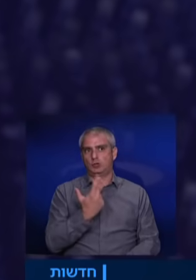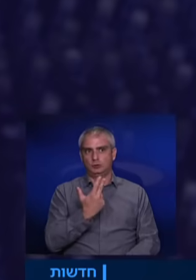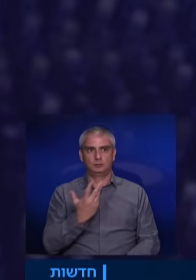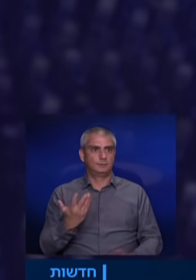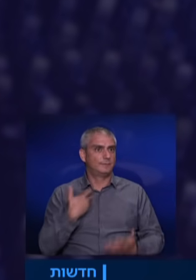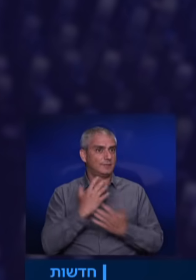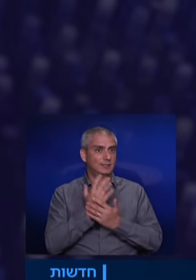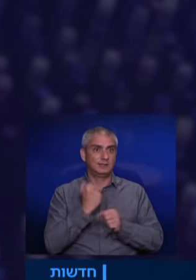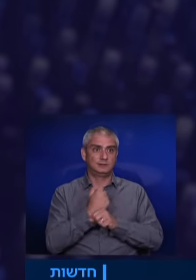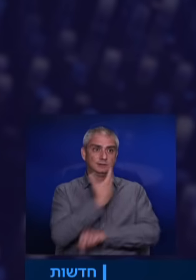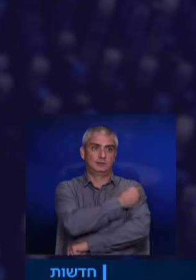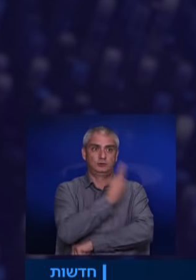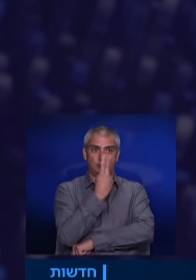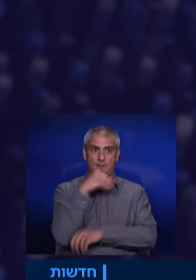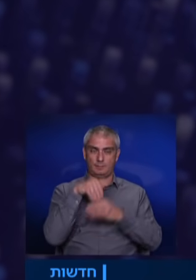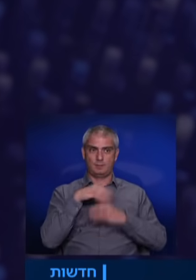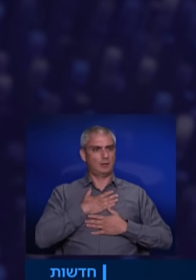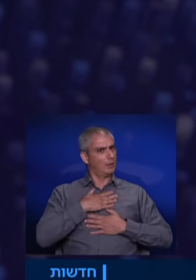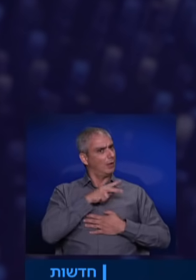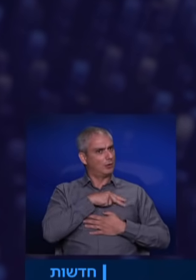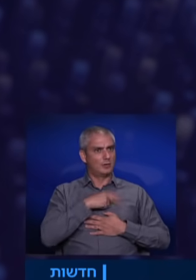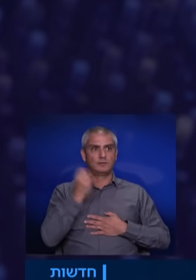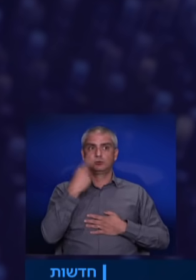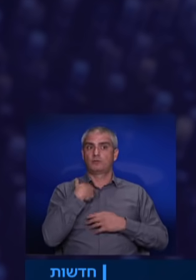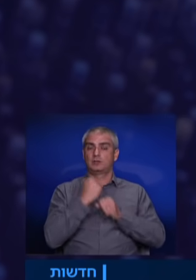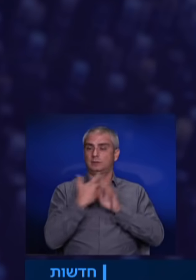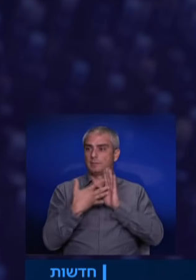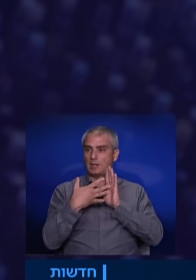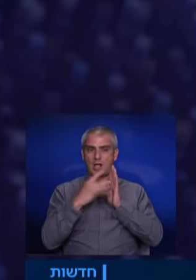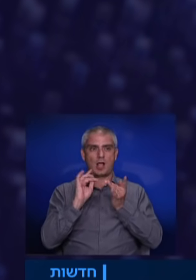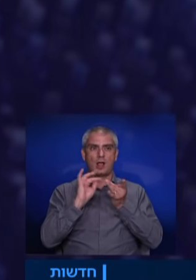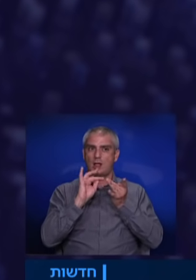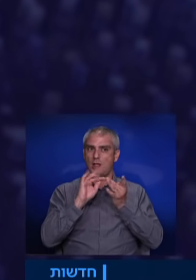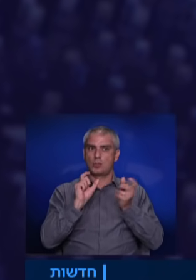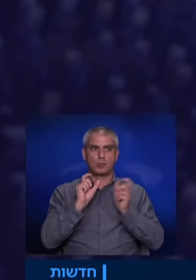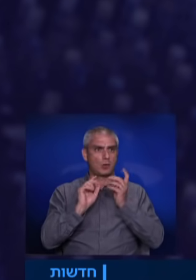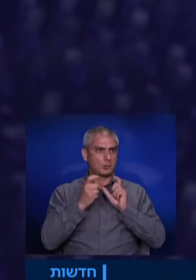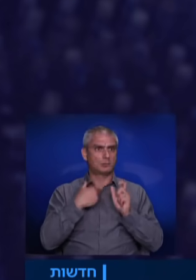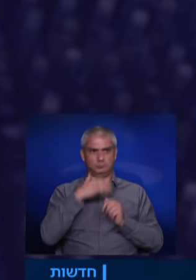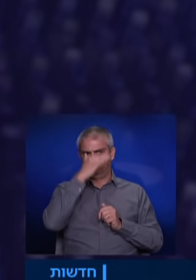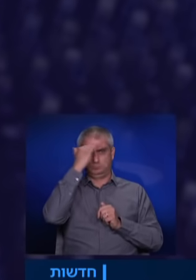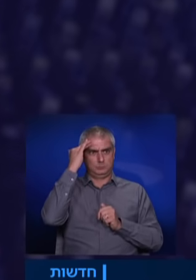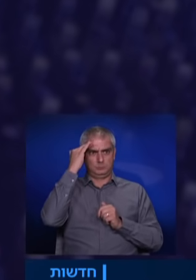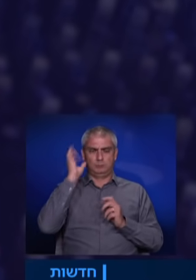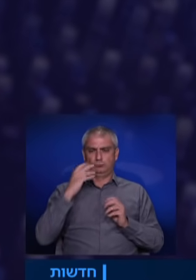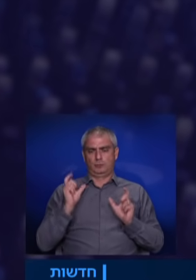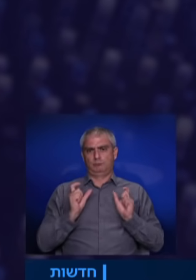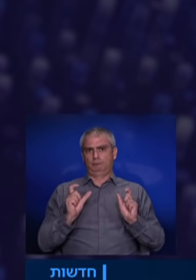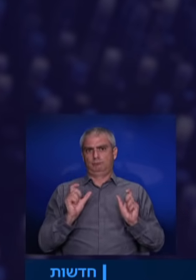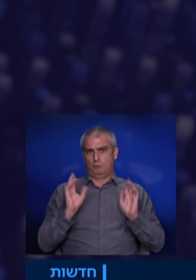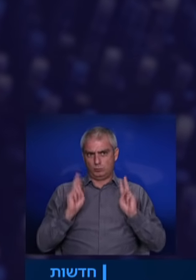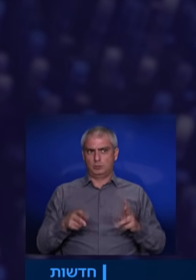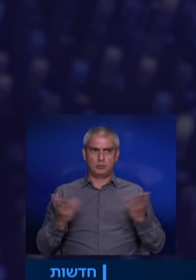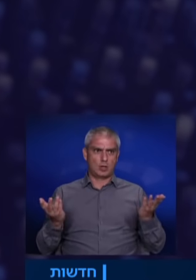עשיתי את 2 החיסונים מתוך אחריות. לפני שבוע עשיתי בדיקת נוגדנים, יצאתי עם מספיק נוגדנים כדי